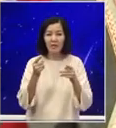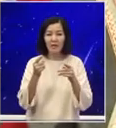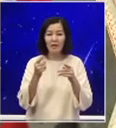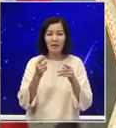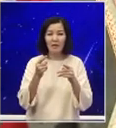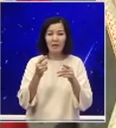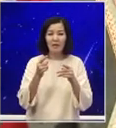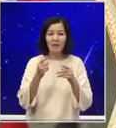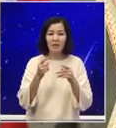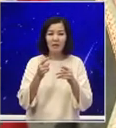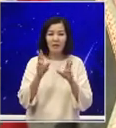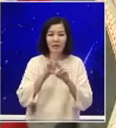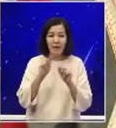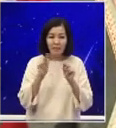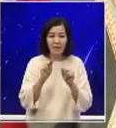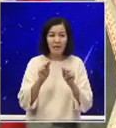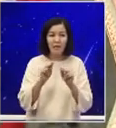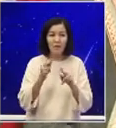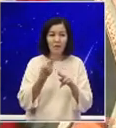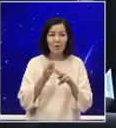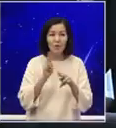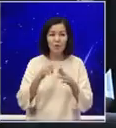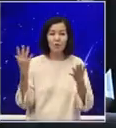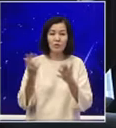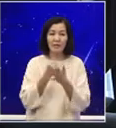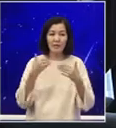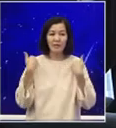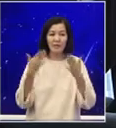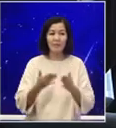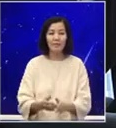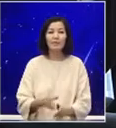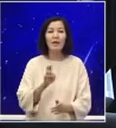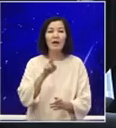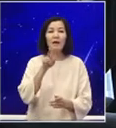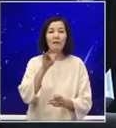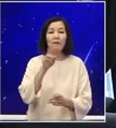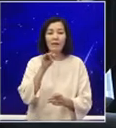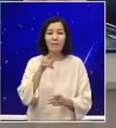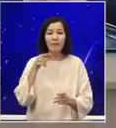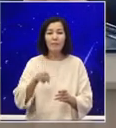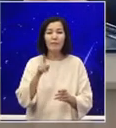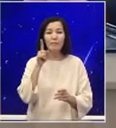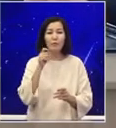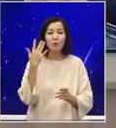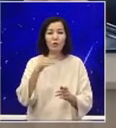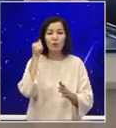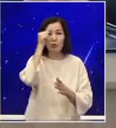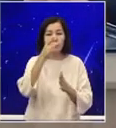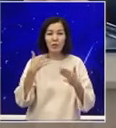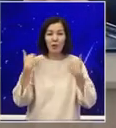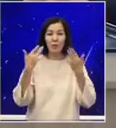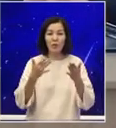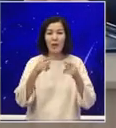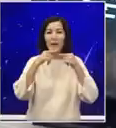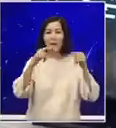өнерде, мәселе тәрбиеде. Осы жолда сіздерге сәттілік тілеймін. Әл-Фарабидің 1150 жылдығына арналған қойылым енді